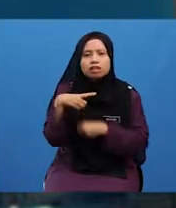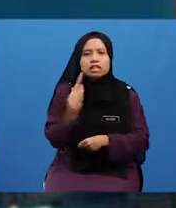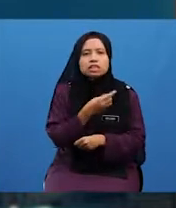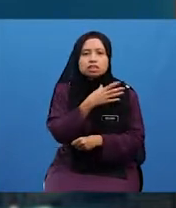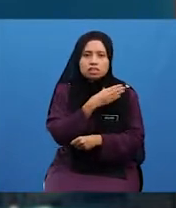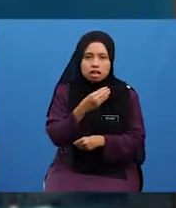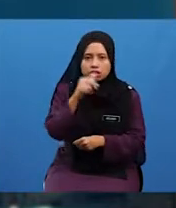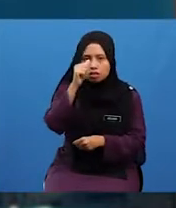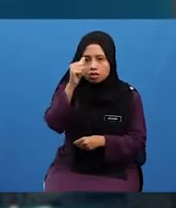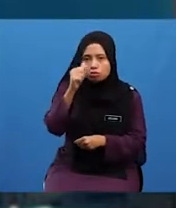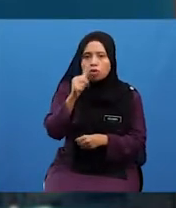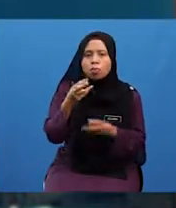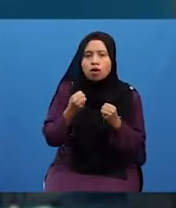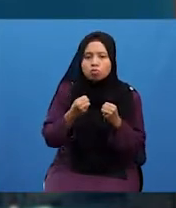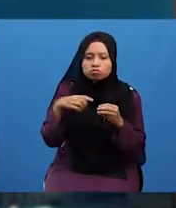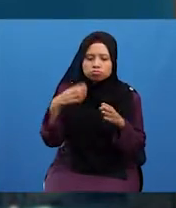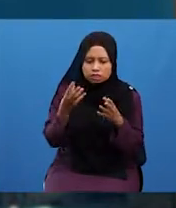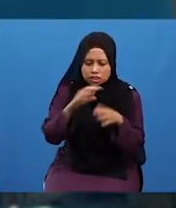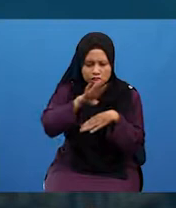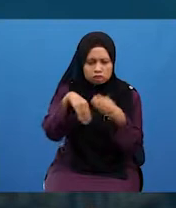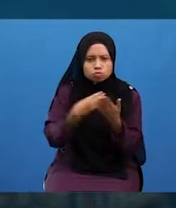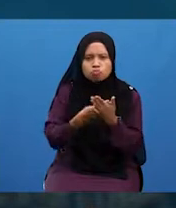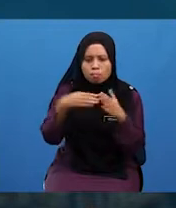dan Allah nak kita semua masuk syurga-Nya.